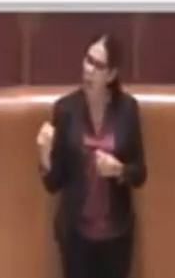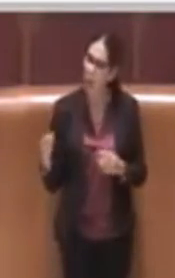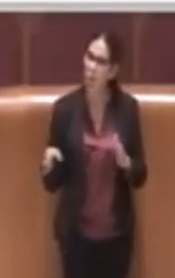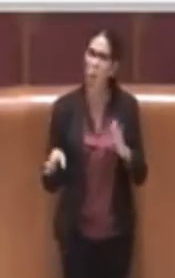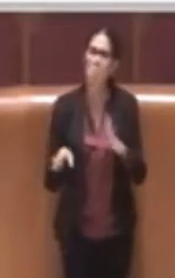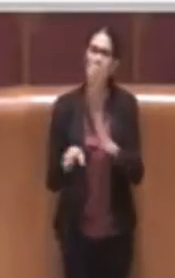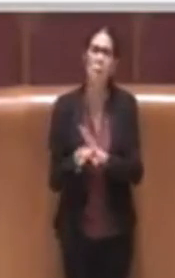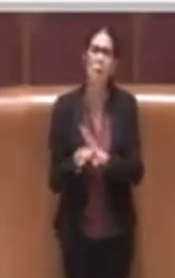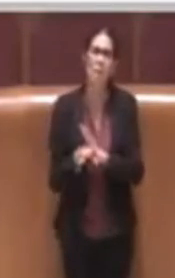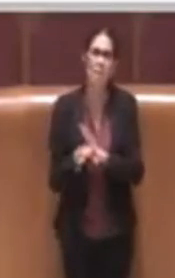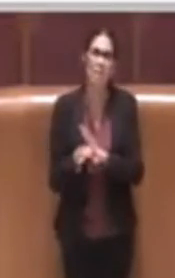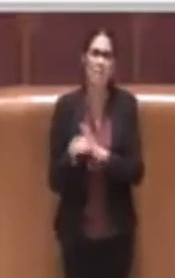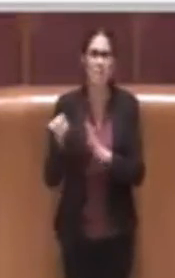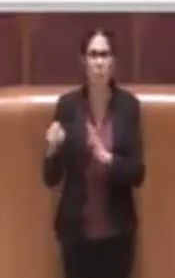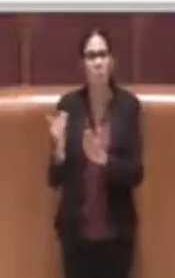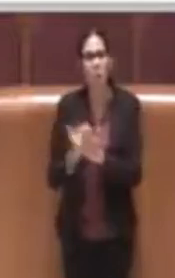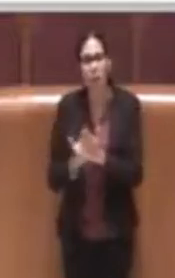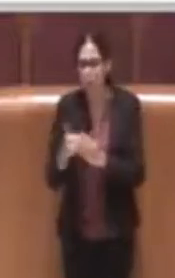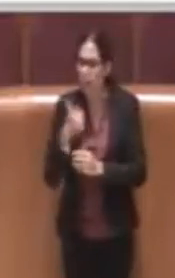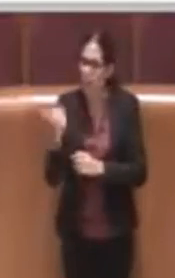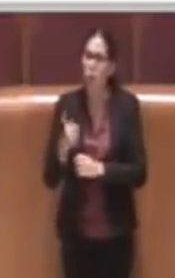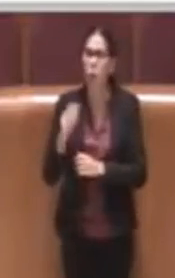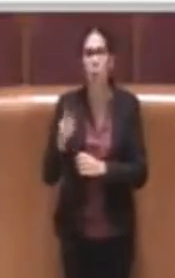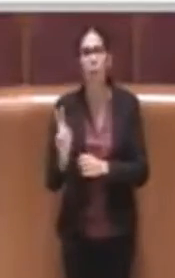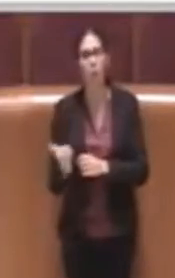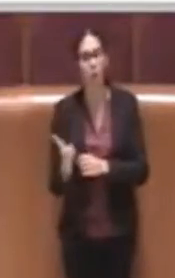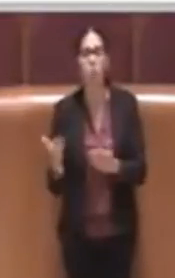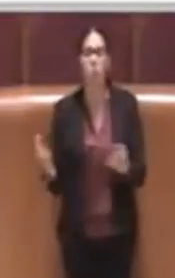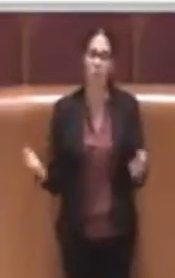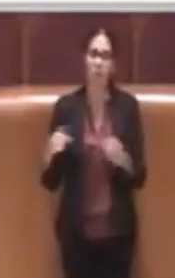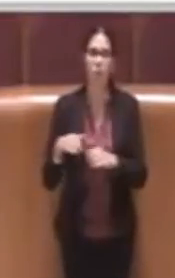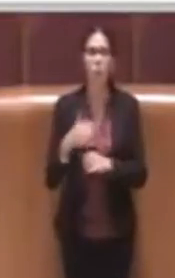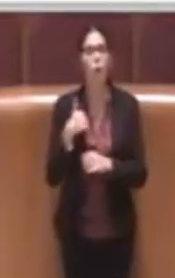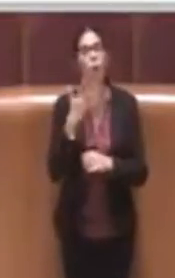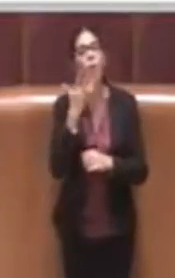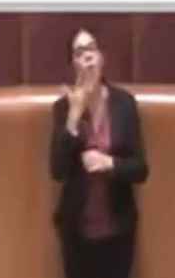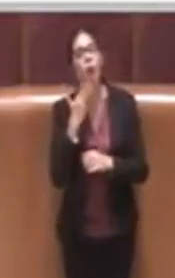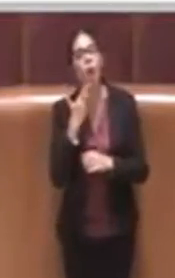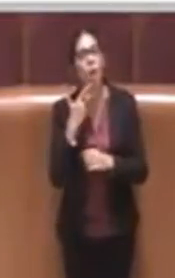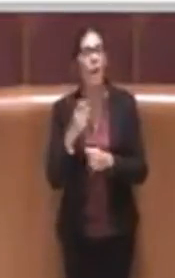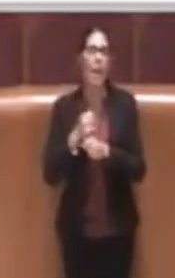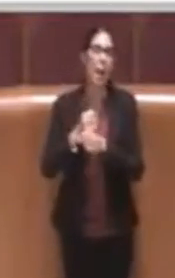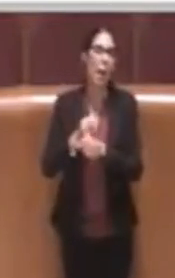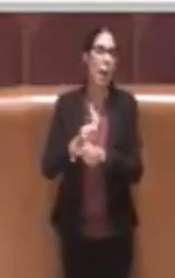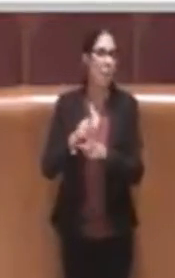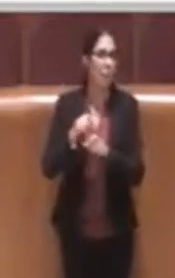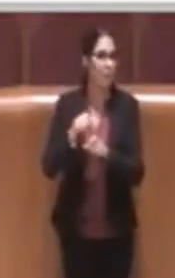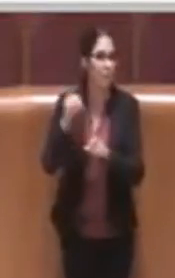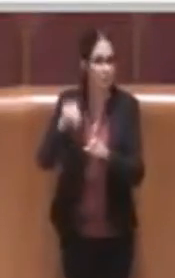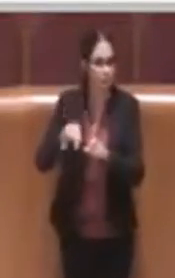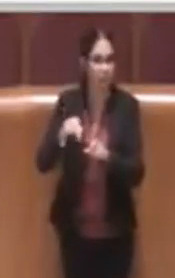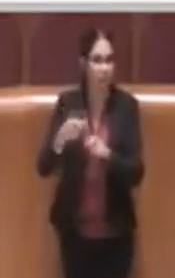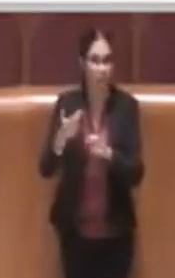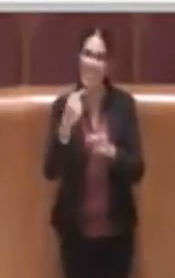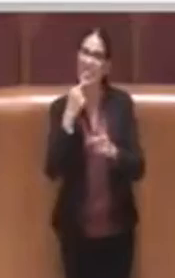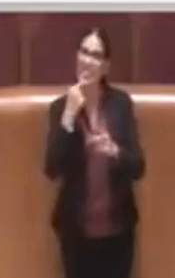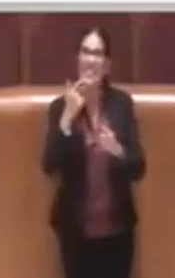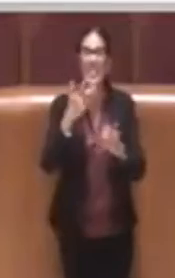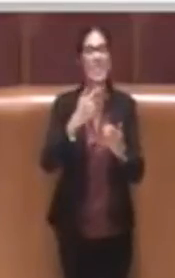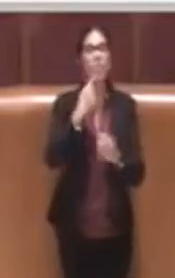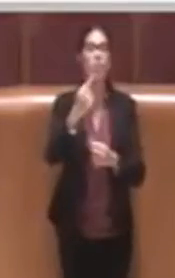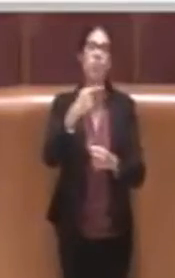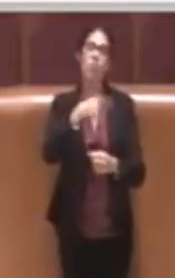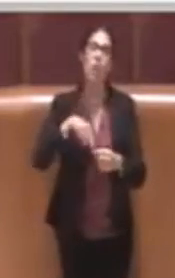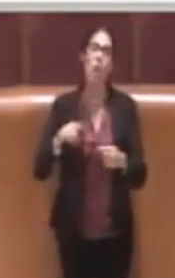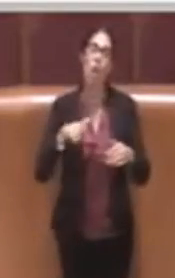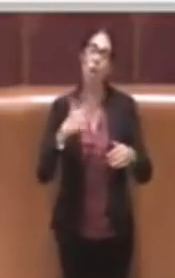quando è partito questo programma? Nel 2012. Allora, io vorrei rappresentare a quella che è la narrazione dominante in questo momento